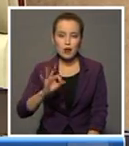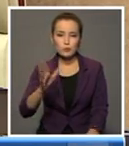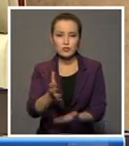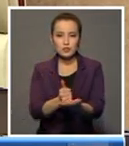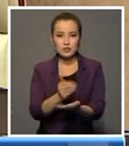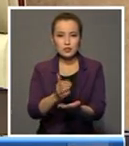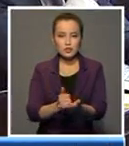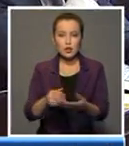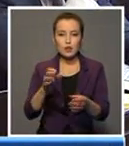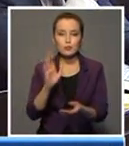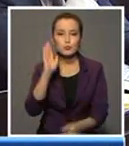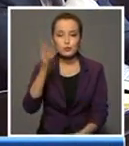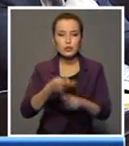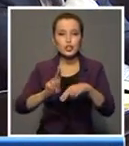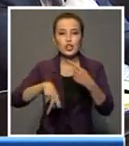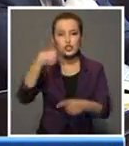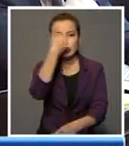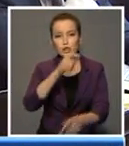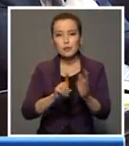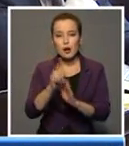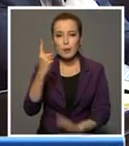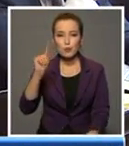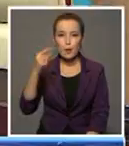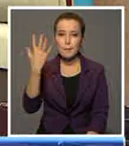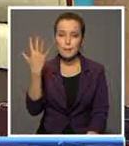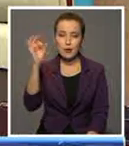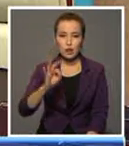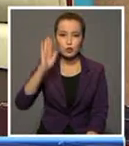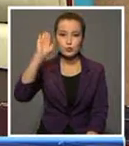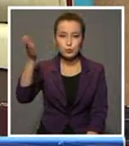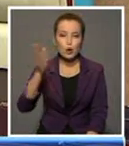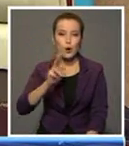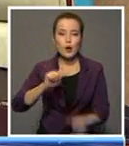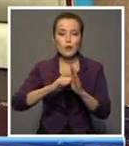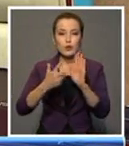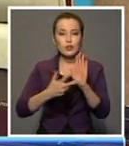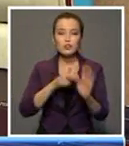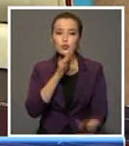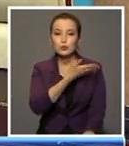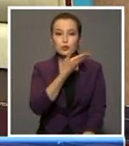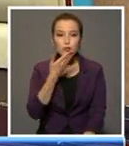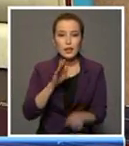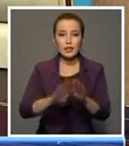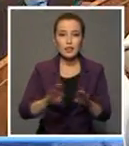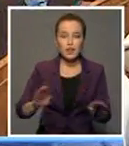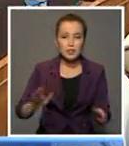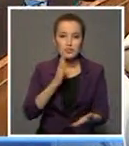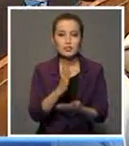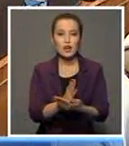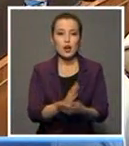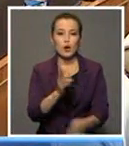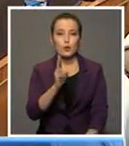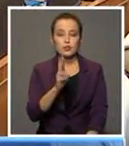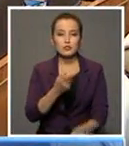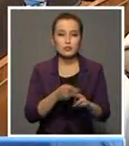аударуы қажет. Келер жылдан бастап жарнаның көлемі 1,5% болады, ал кәмелеттік жасқа толмаған мүмкіндігі шектеулі балаға қарап отырған